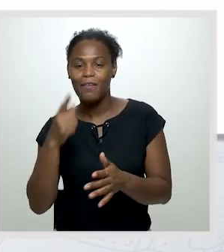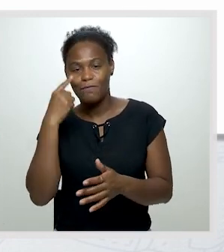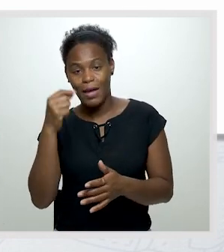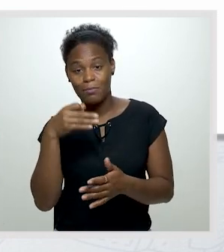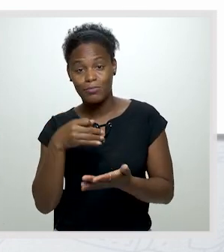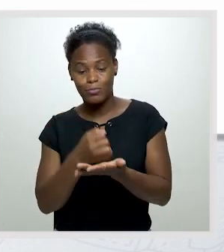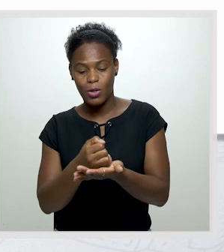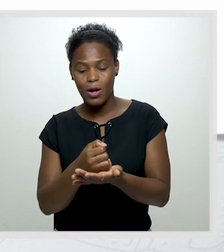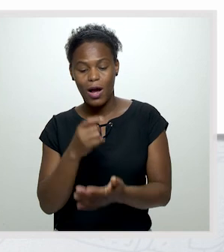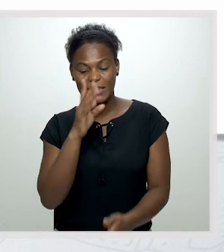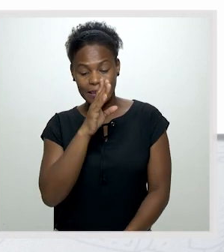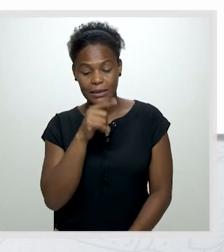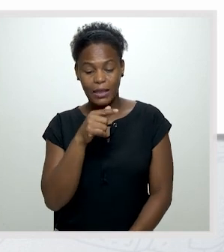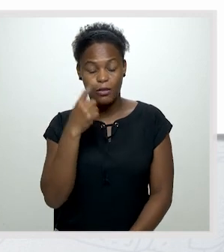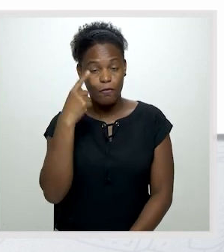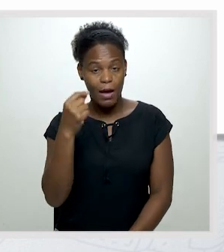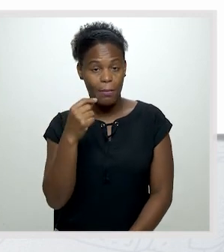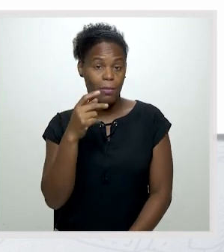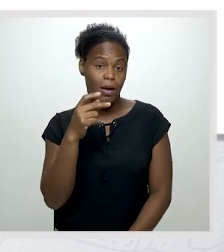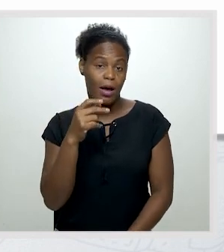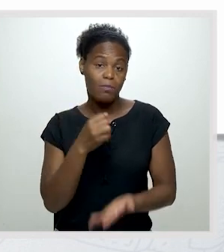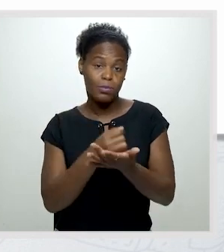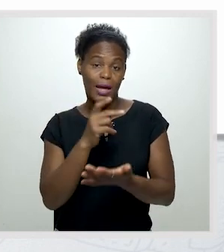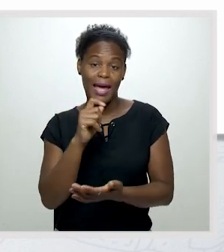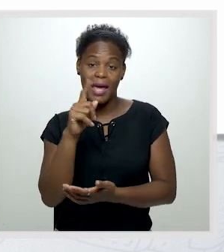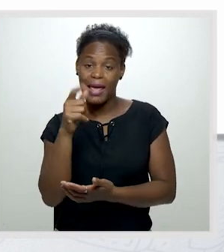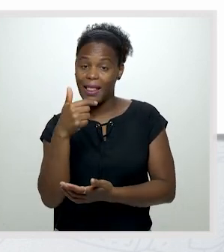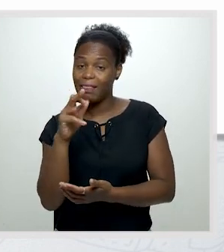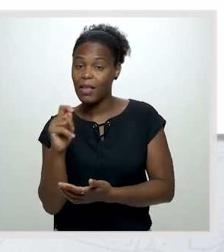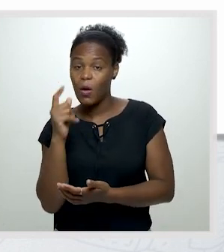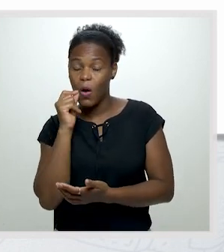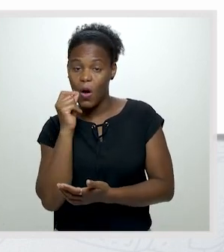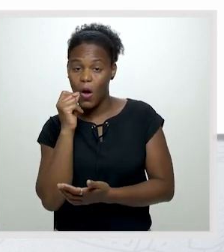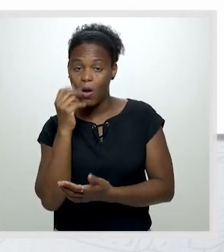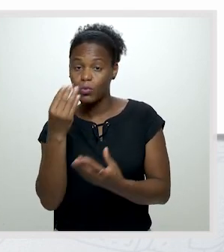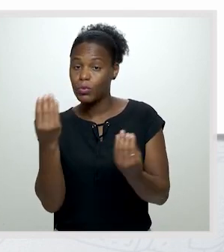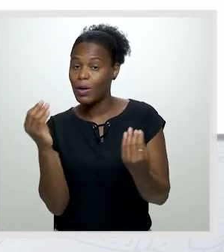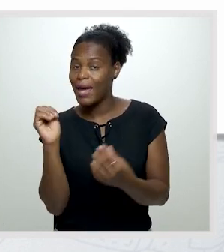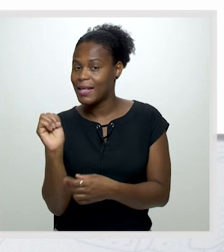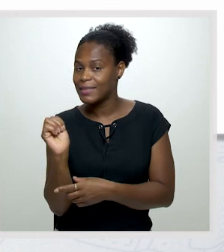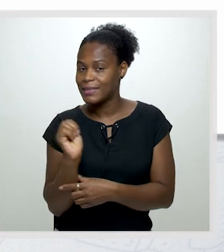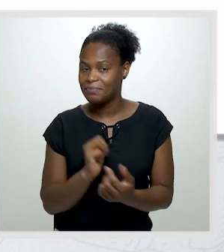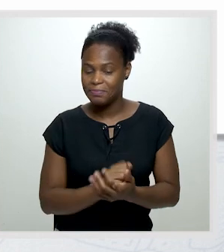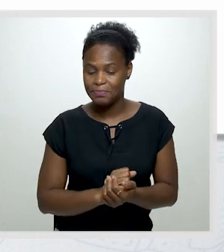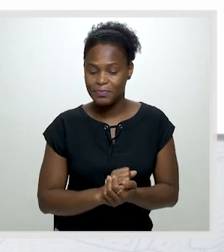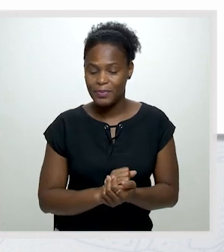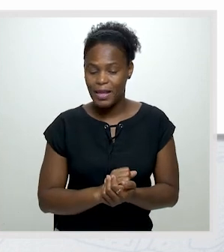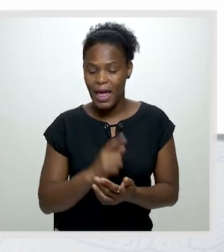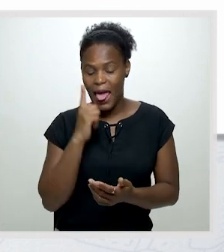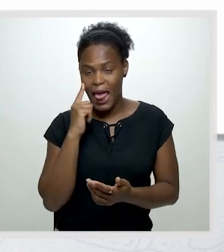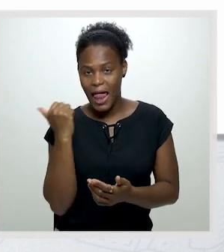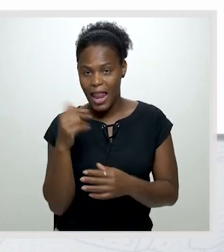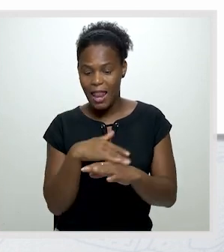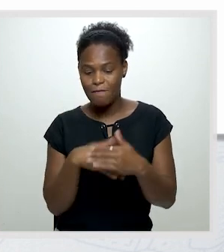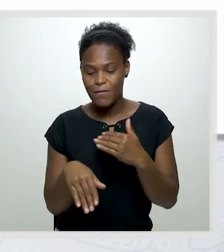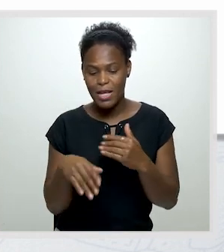se conjugue avec l'auxiliaire être, masculin pluriel, S. Elle a fait ses débuts au